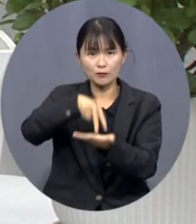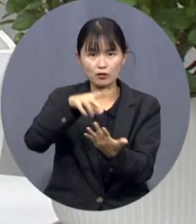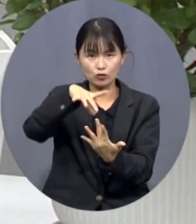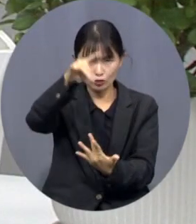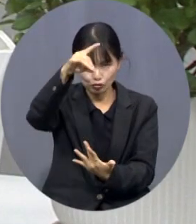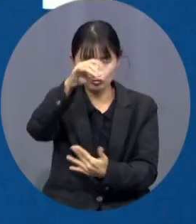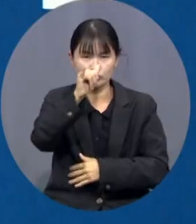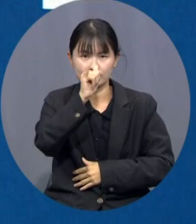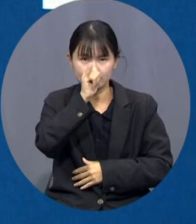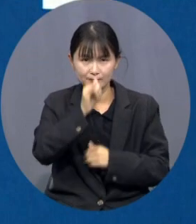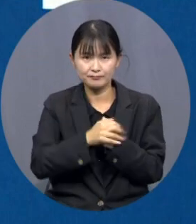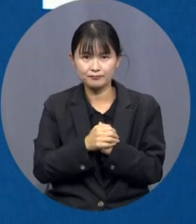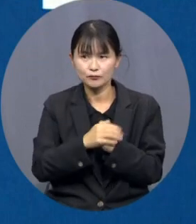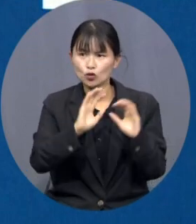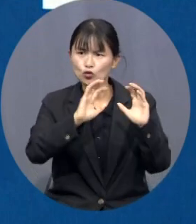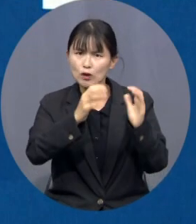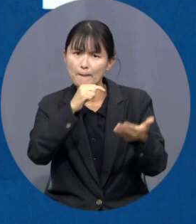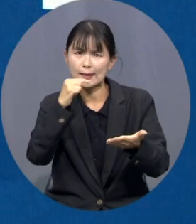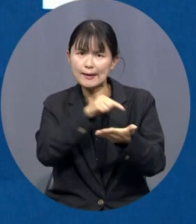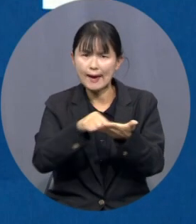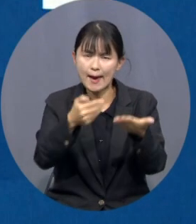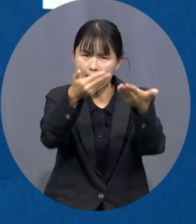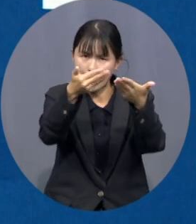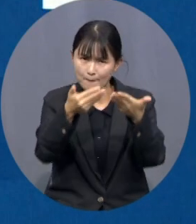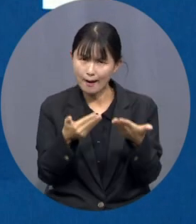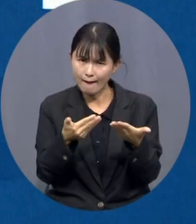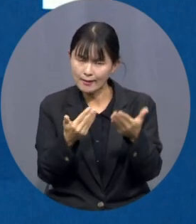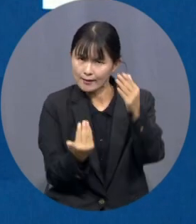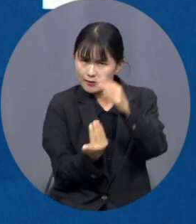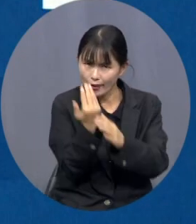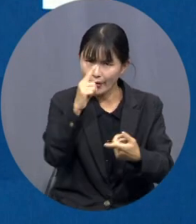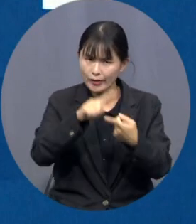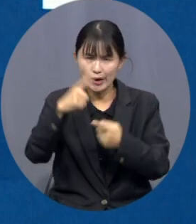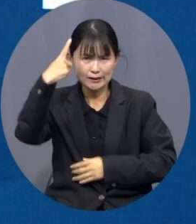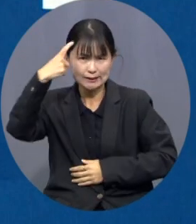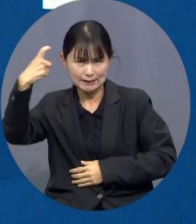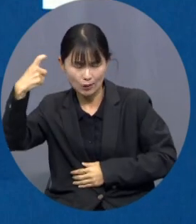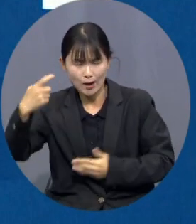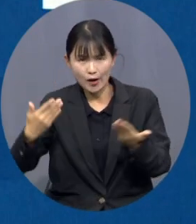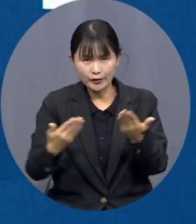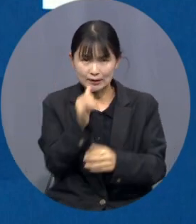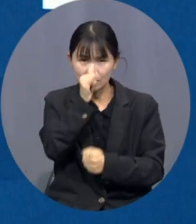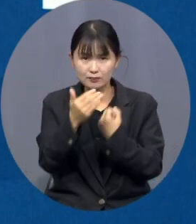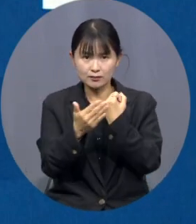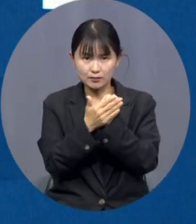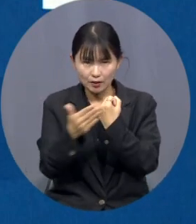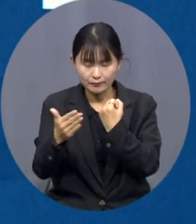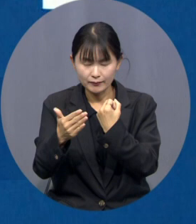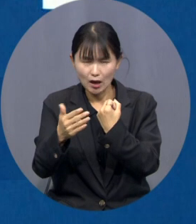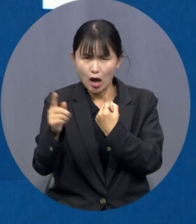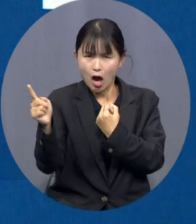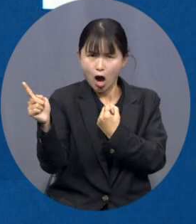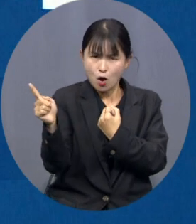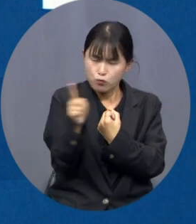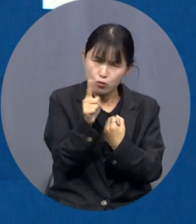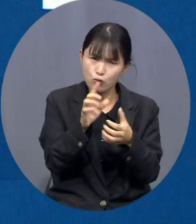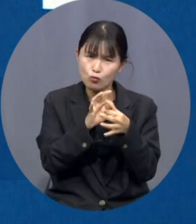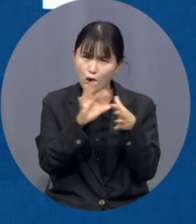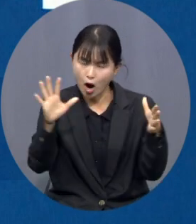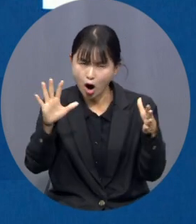선출하고 있습니다. 국가로부터 피해를 입은 사건을 기념하는 일이기 때문에 어떤 일이